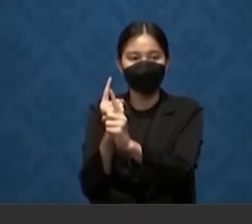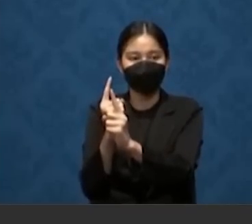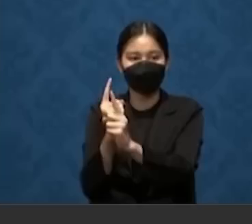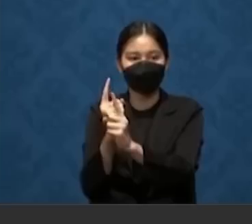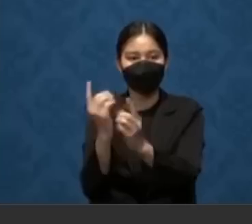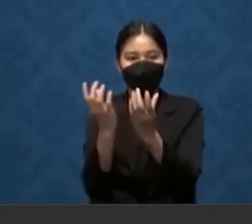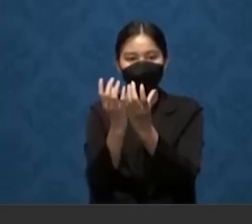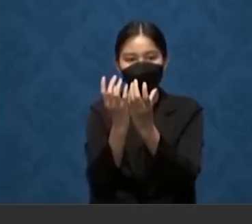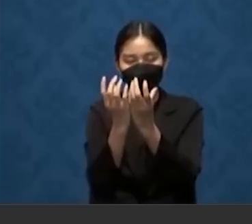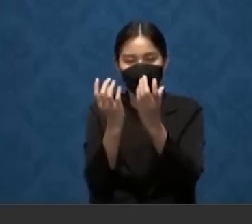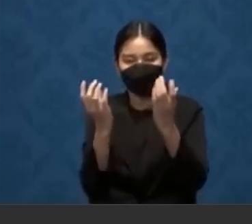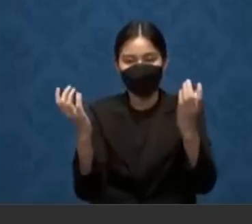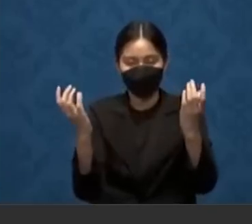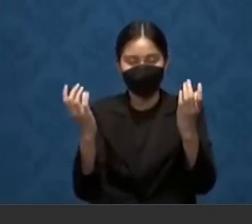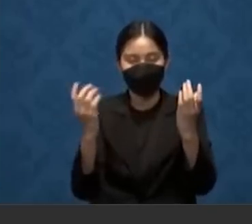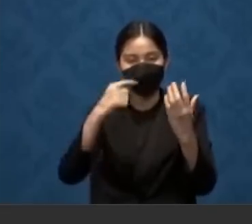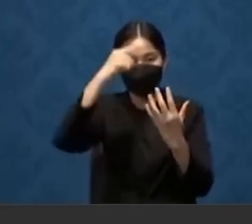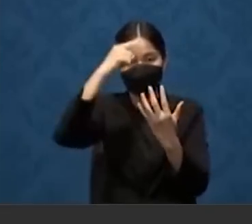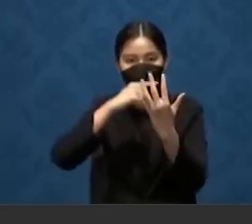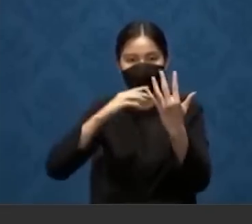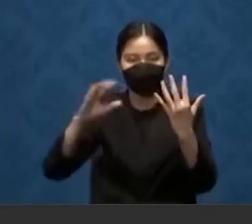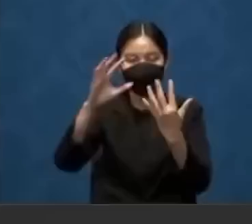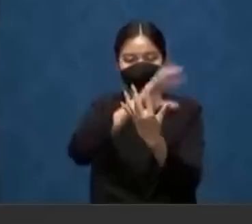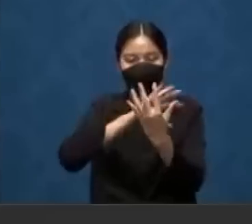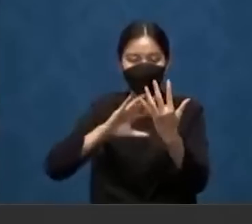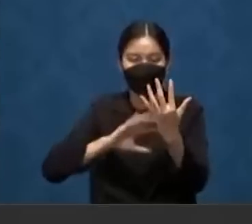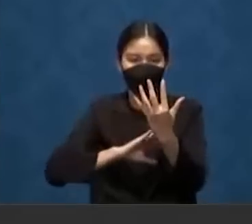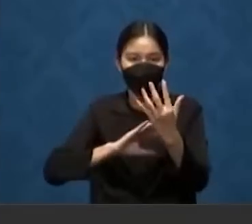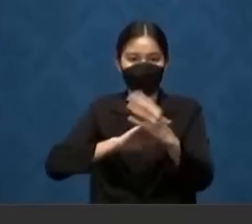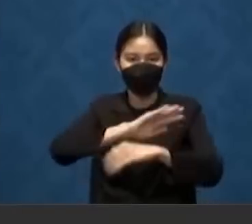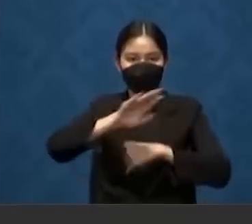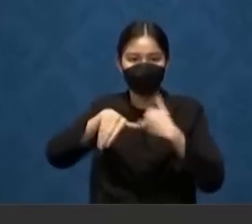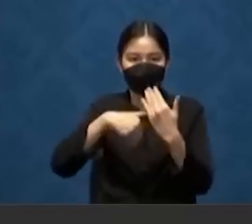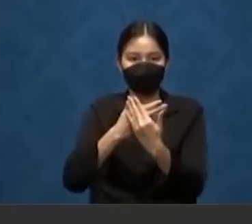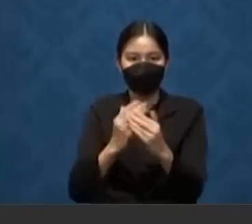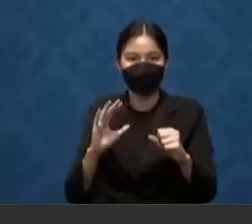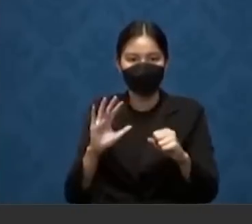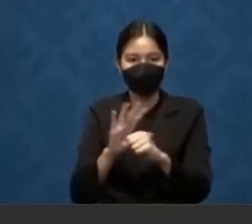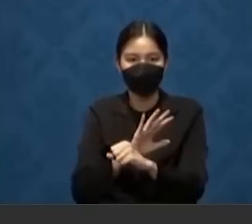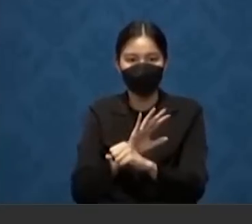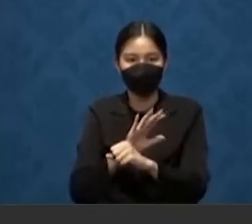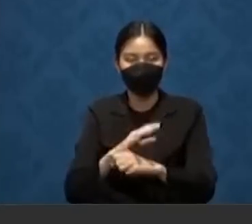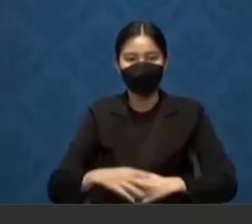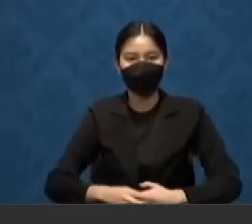อาณาจักไทยทุกประการซึ่งรัฐมนูลแห่งราชอาณาจักไทยทุกประการ